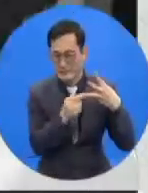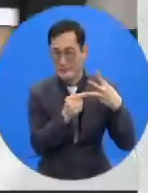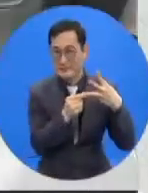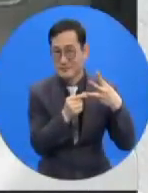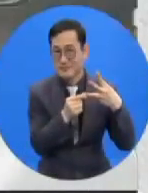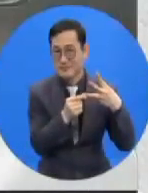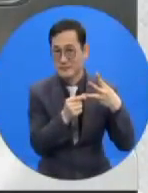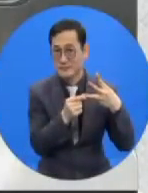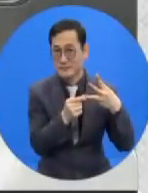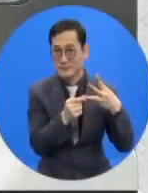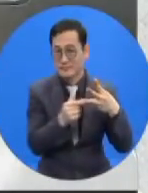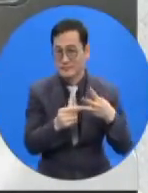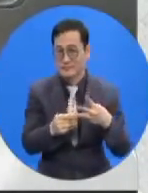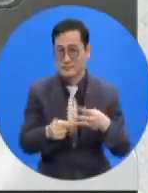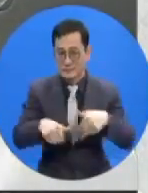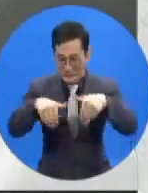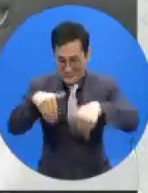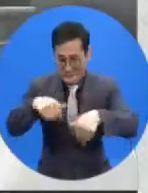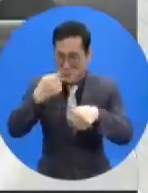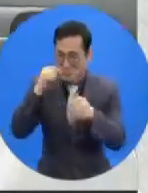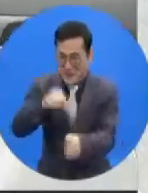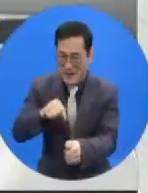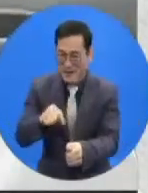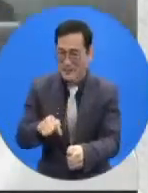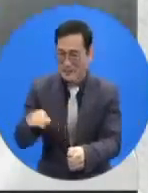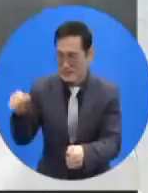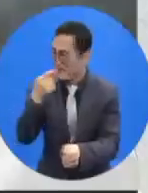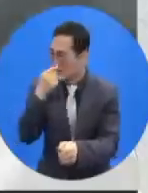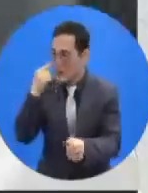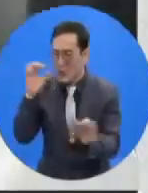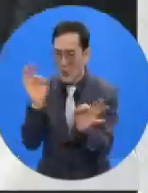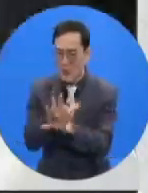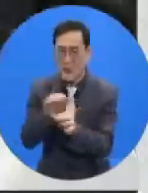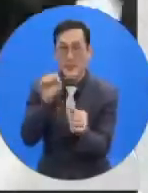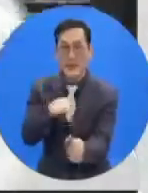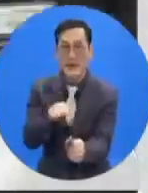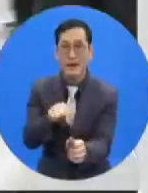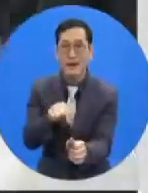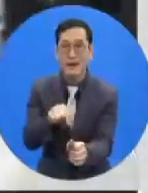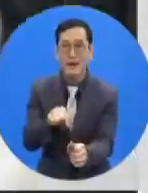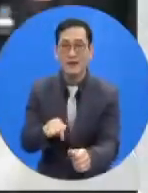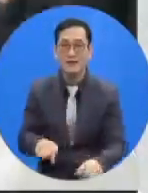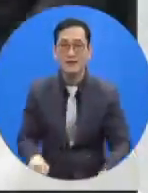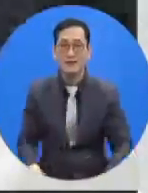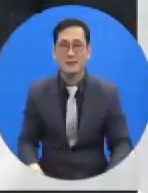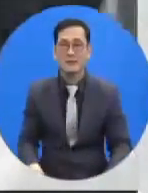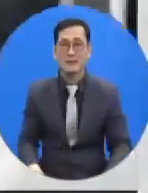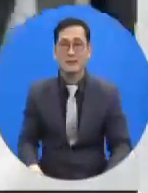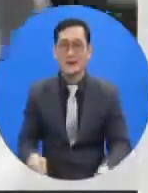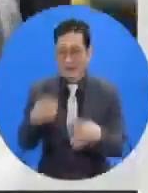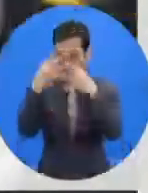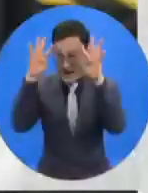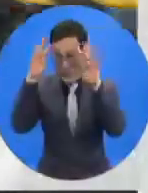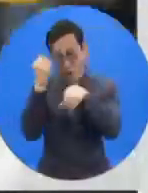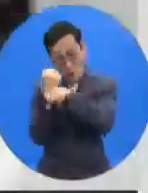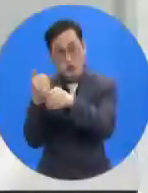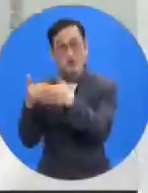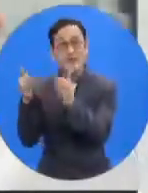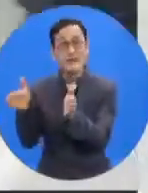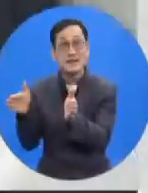그중에서도 증거 은닉이죠. 은닉. 그 내용은 어떤 거냐면은 연구실에 있는 하드를 세 개를 갖다가